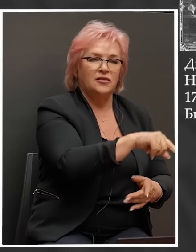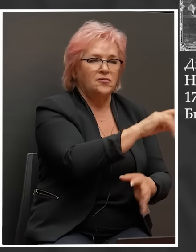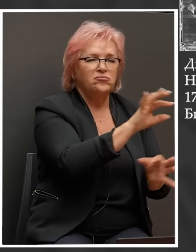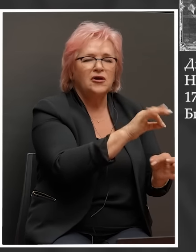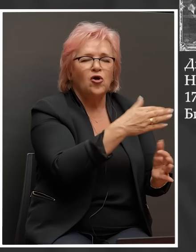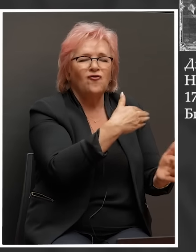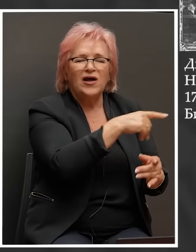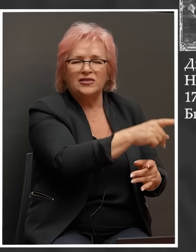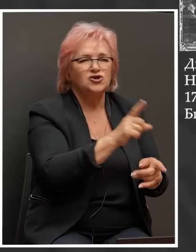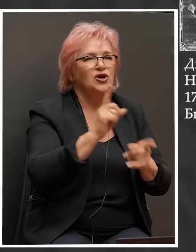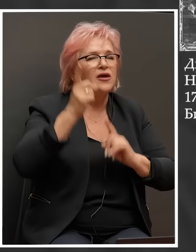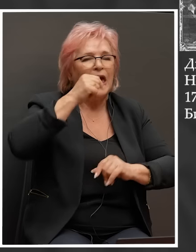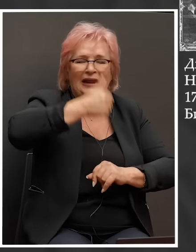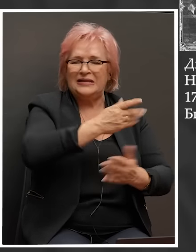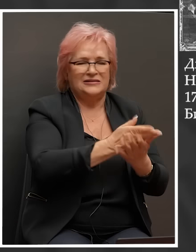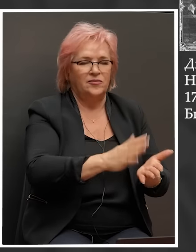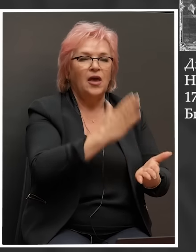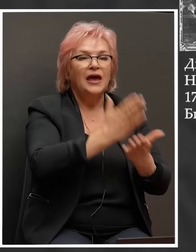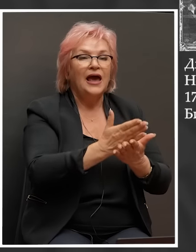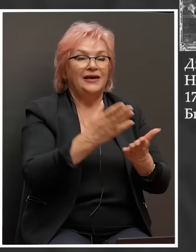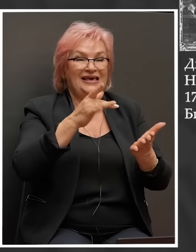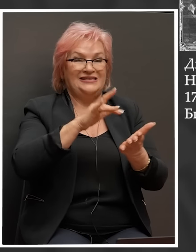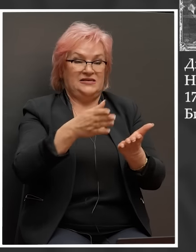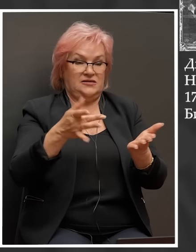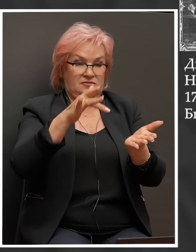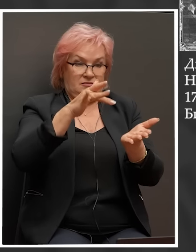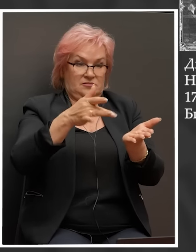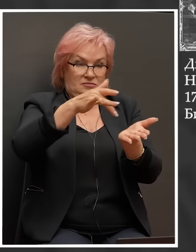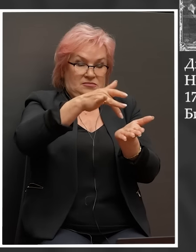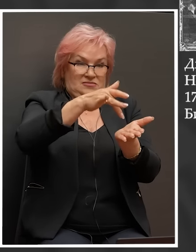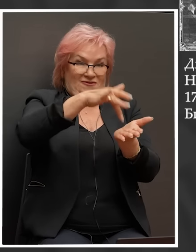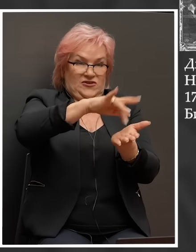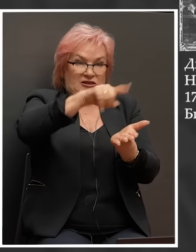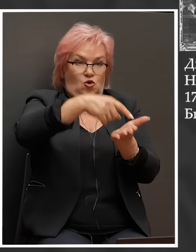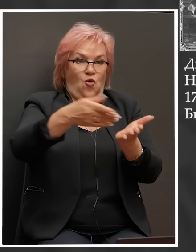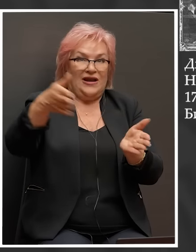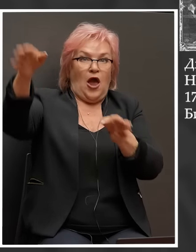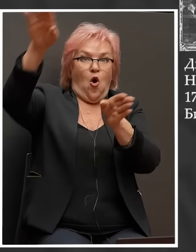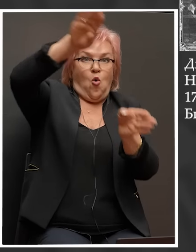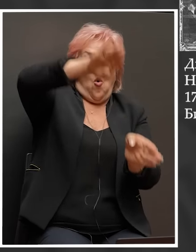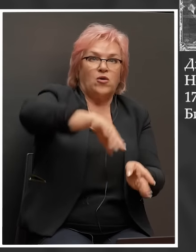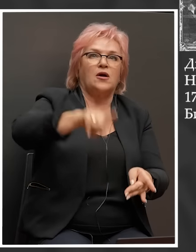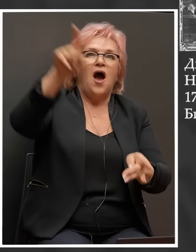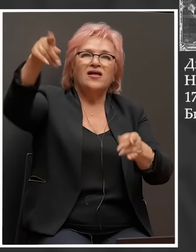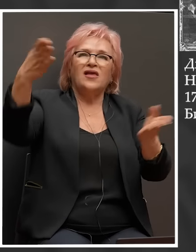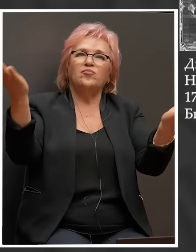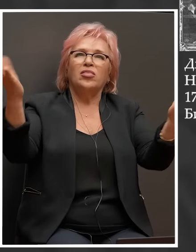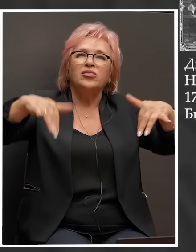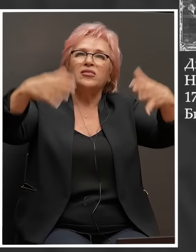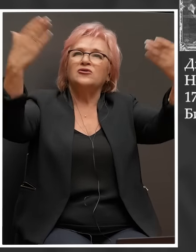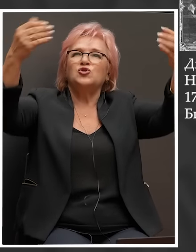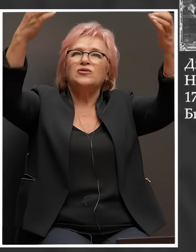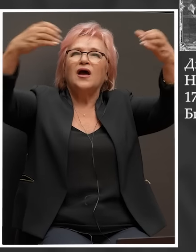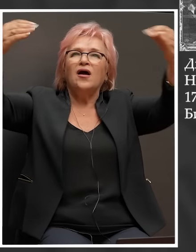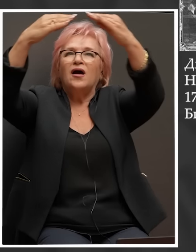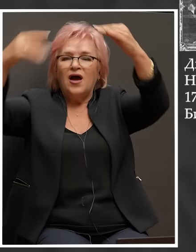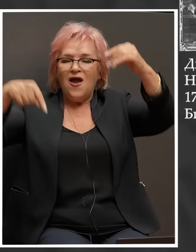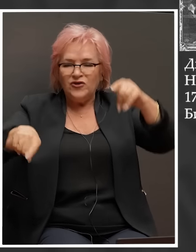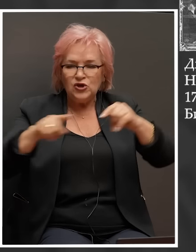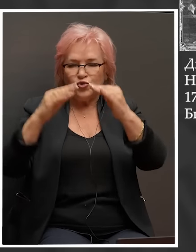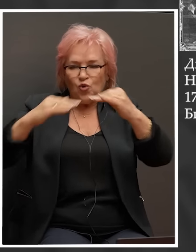никакого отношения к античной Греции не имеет. Есть горка в центре города. На этой горке стоит какая-то руина наверху. Внизу там тоже что-то какие-то